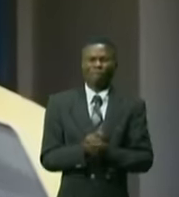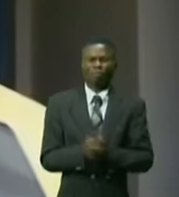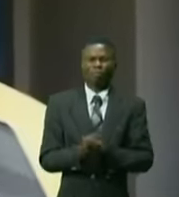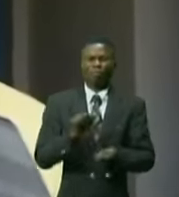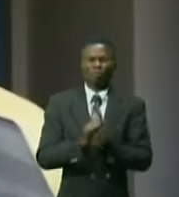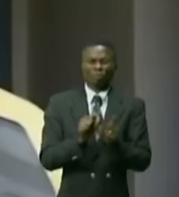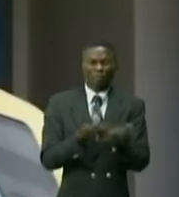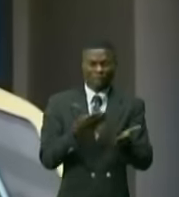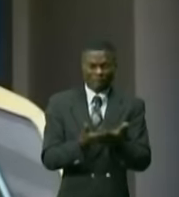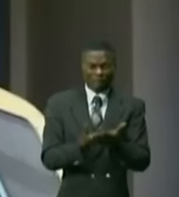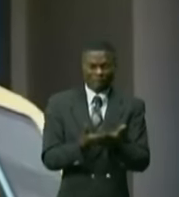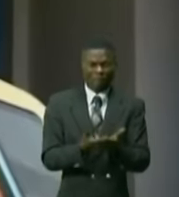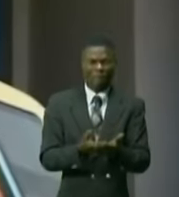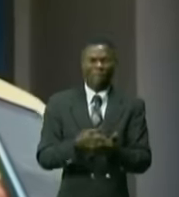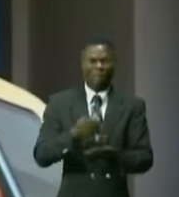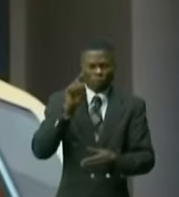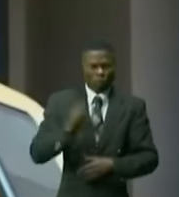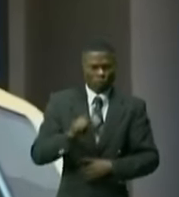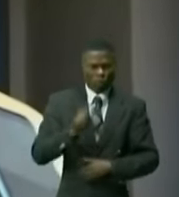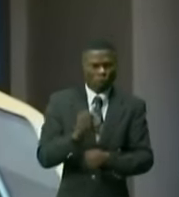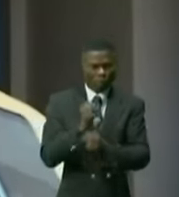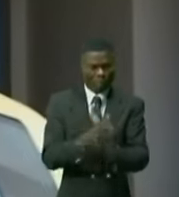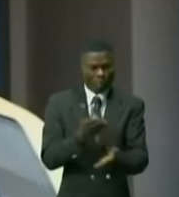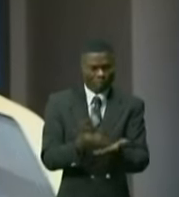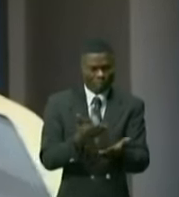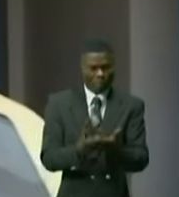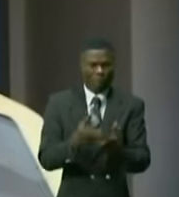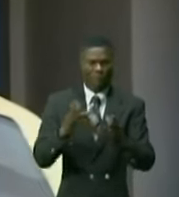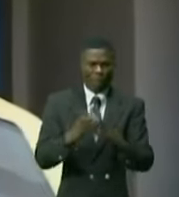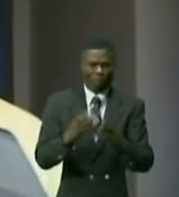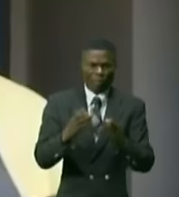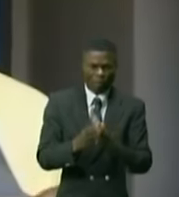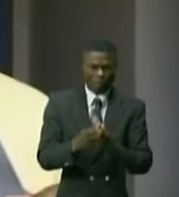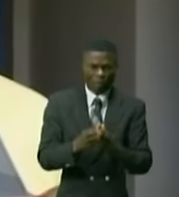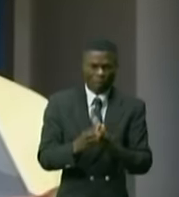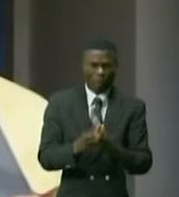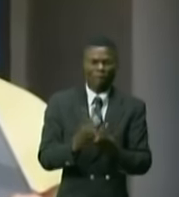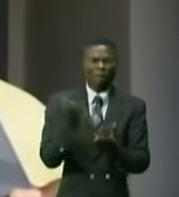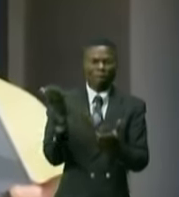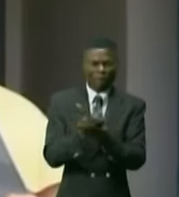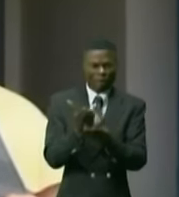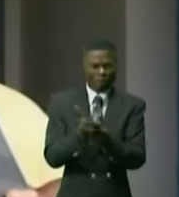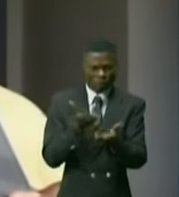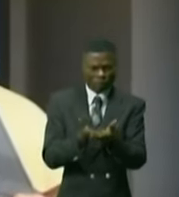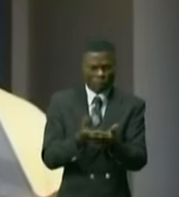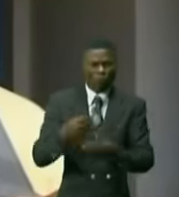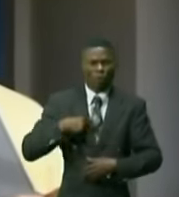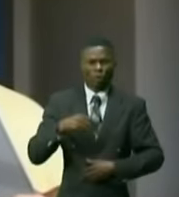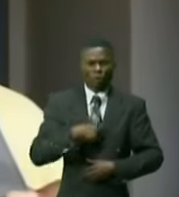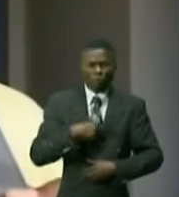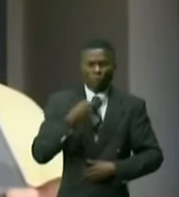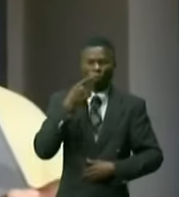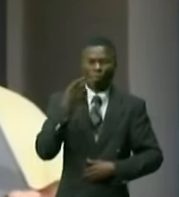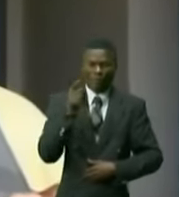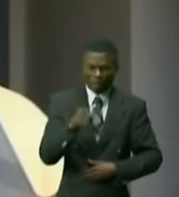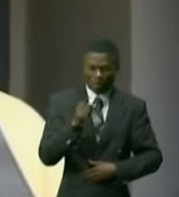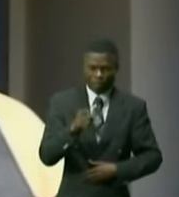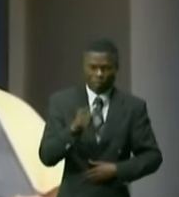que pour cela, il est vraiment disposé à répondre à notre petit. Le coût global des travaux